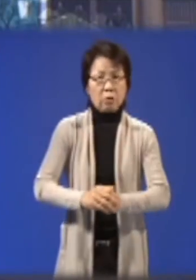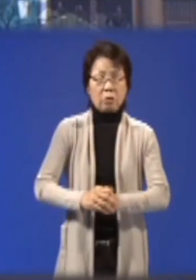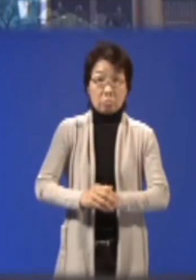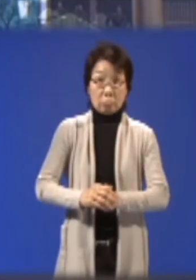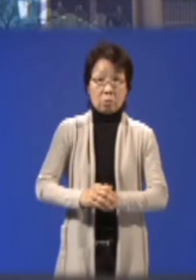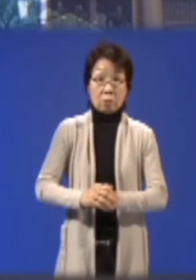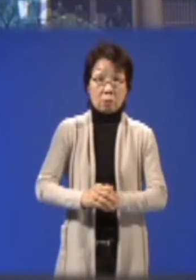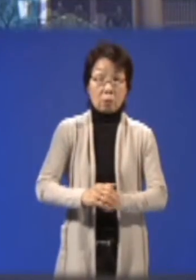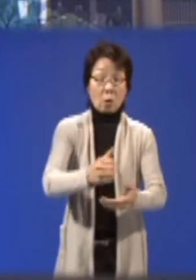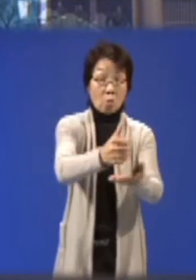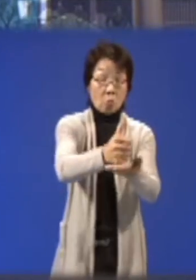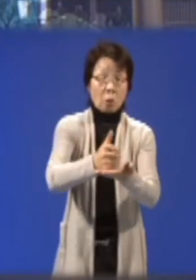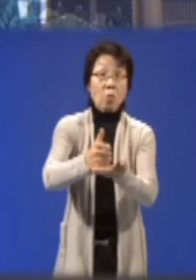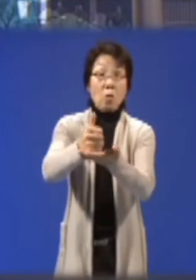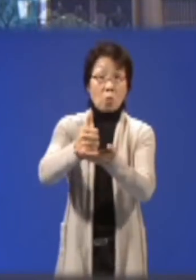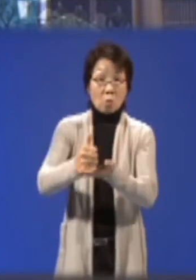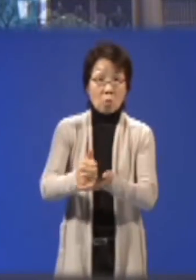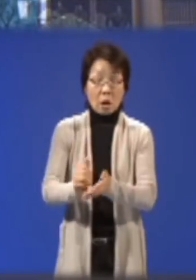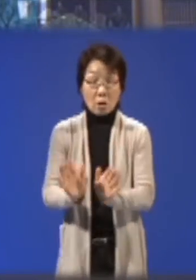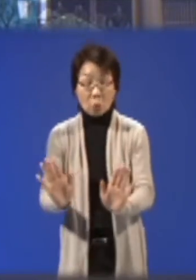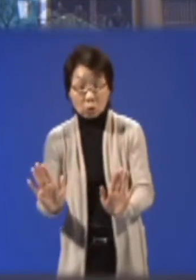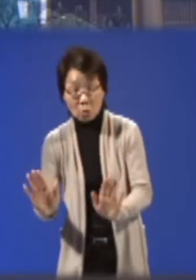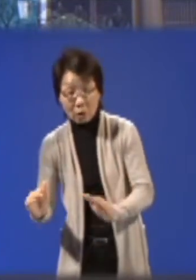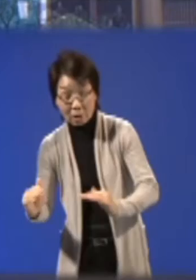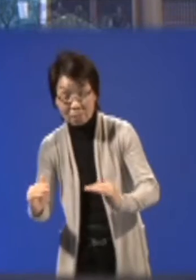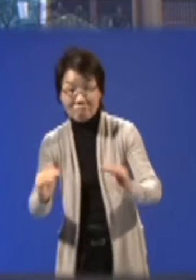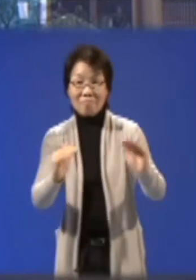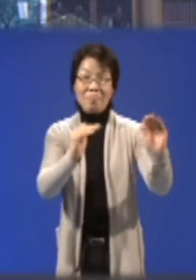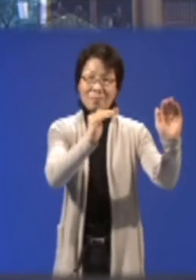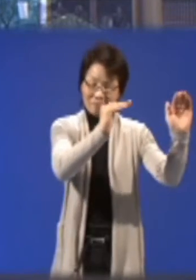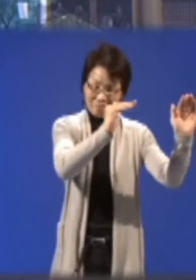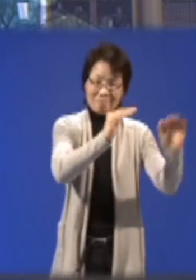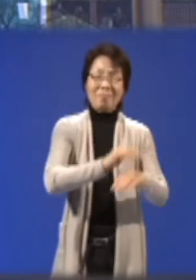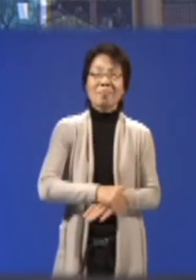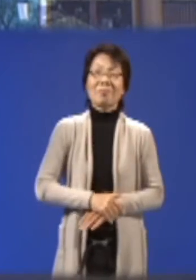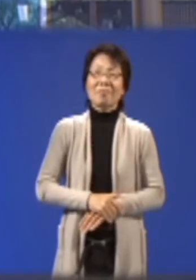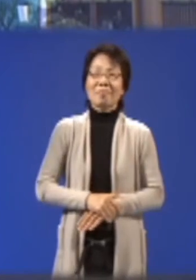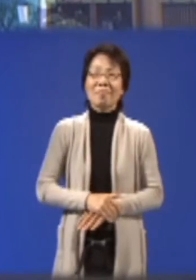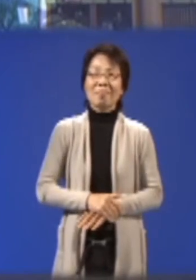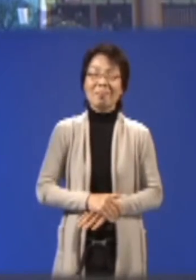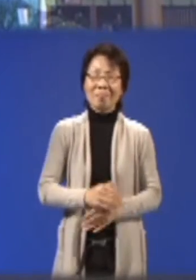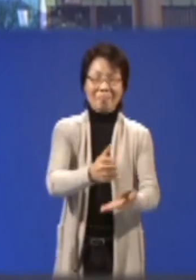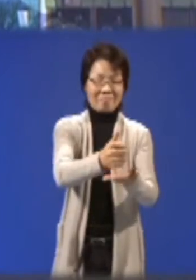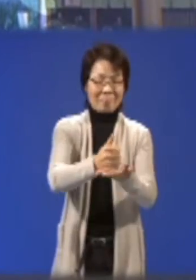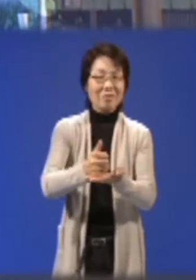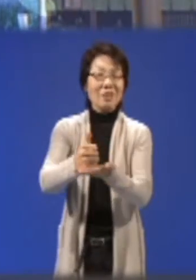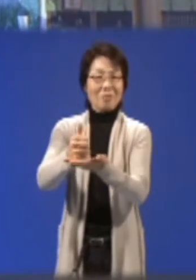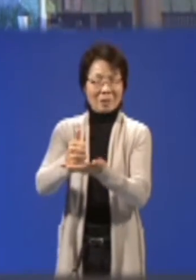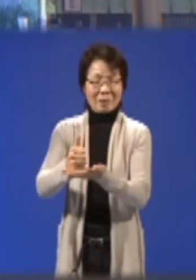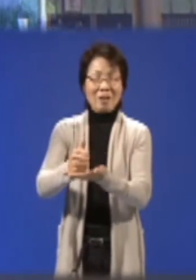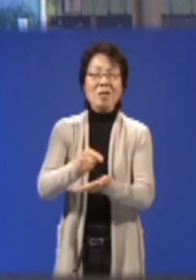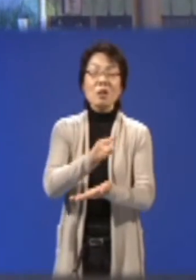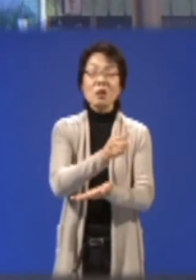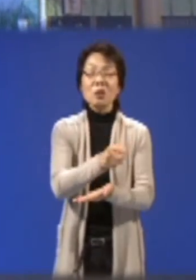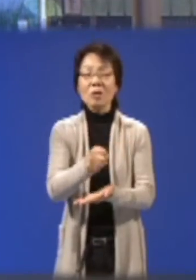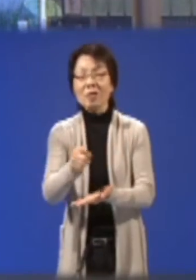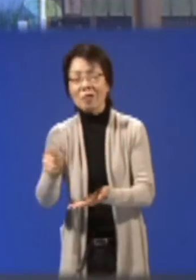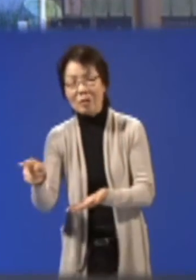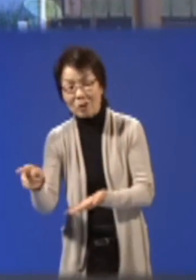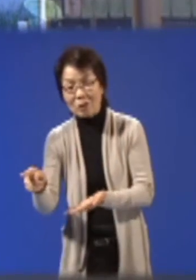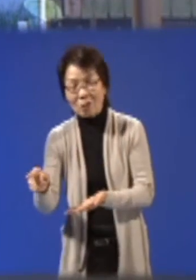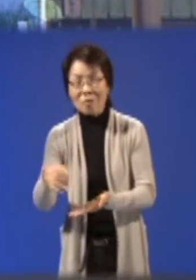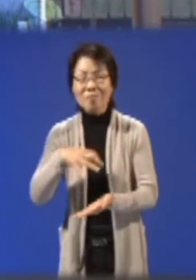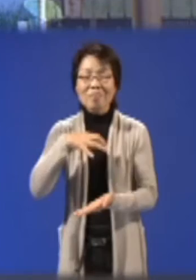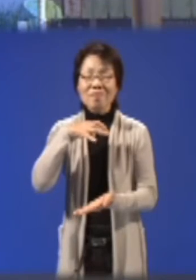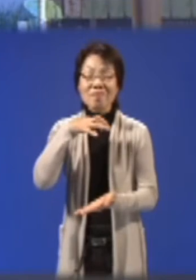える方は小さい子どもから年寄りの方まで、で見てもらってそれぞれの年代の人